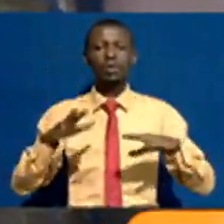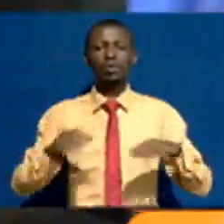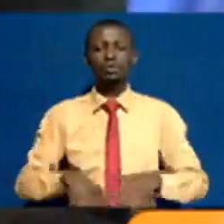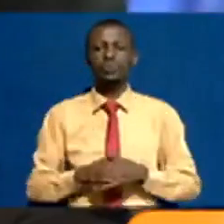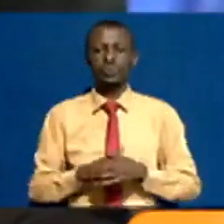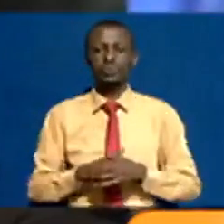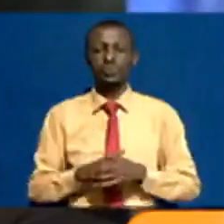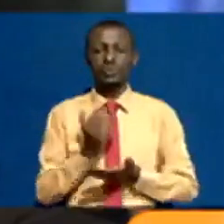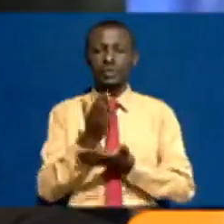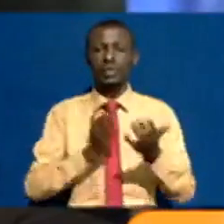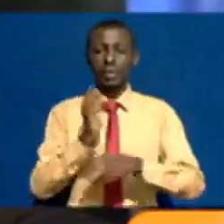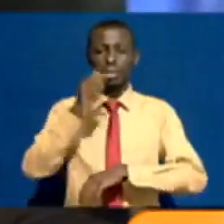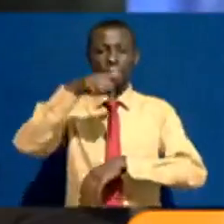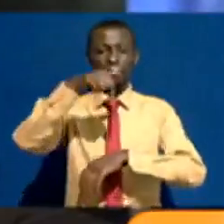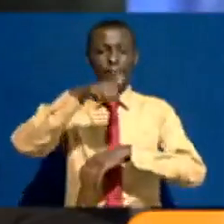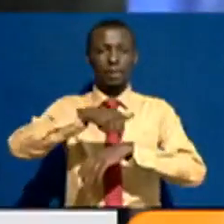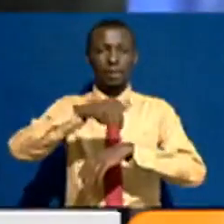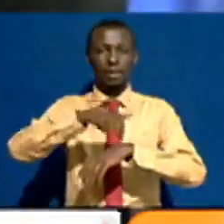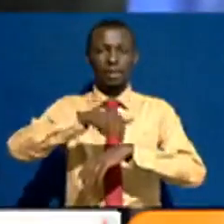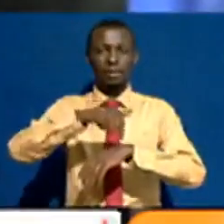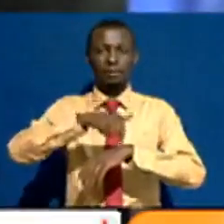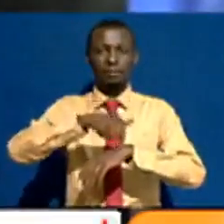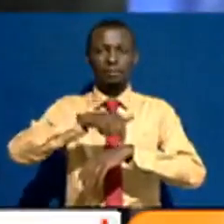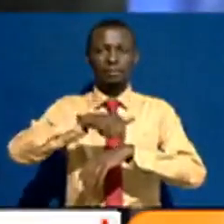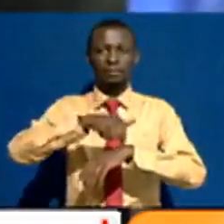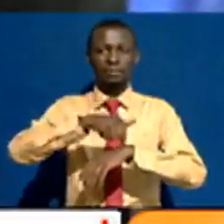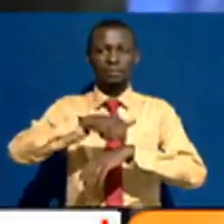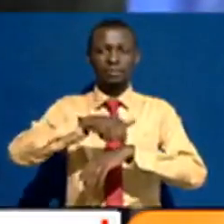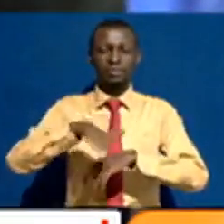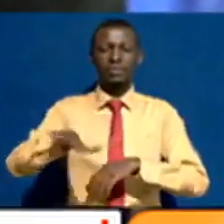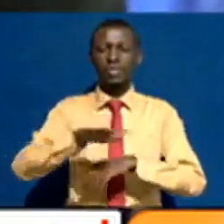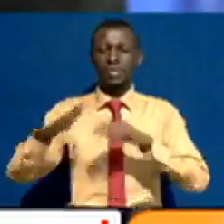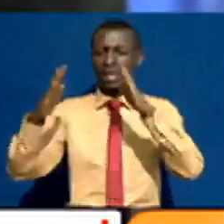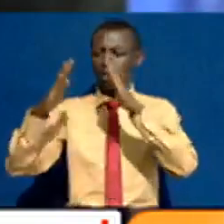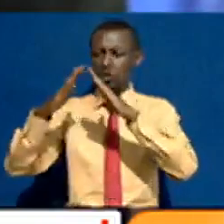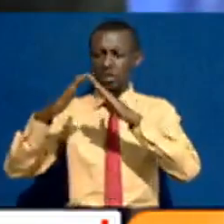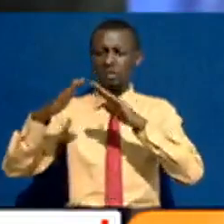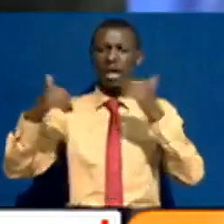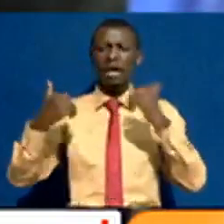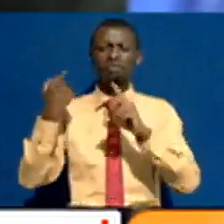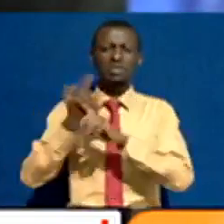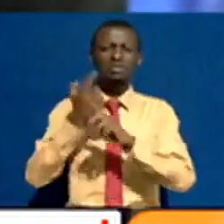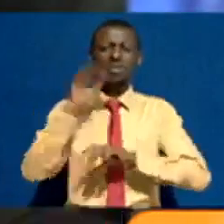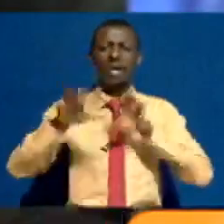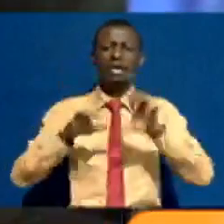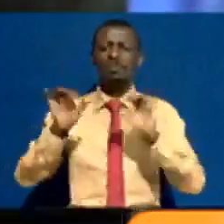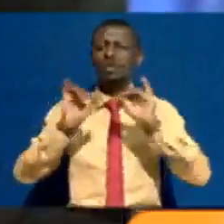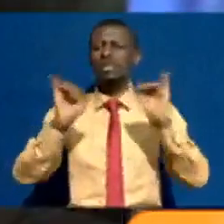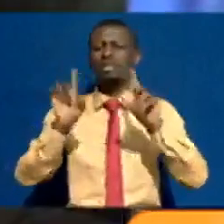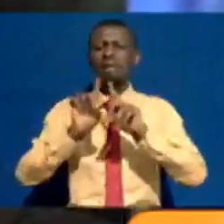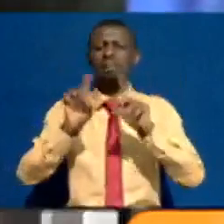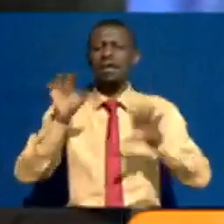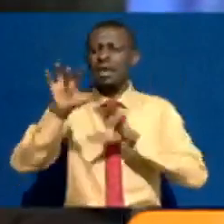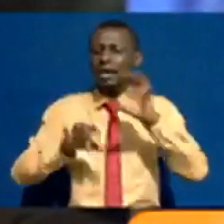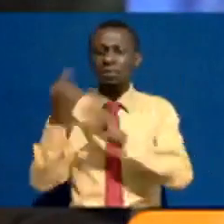zingine utapata kama madudu zinatapakaa juu ya choo, hata kama imeoshwa lakini bado itatapakaa tu.